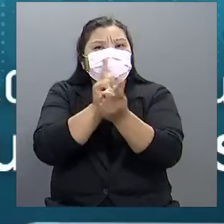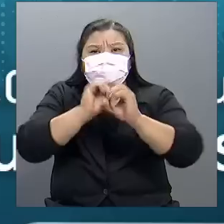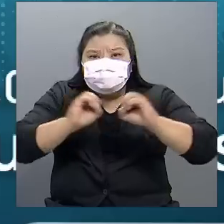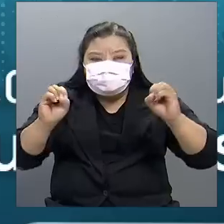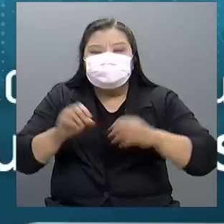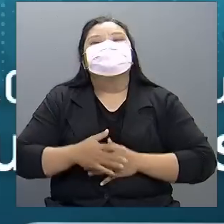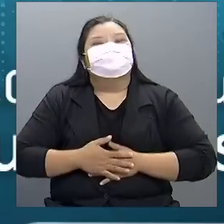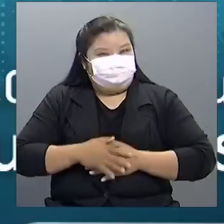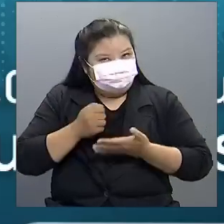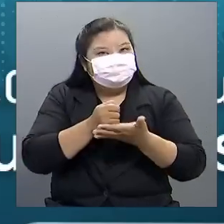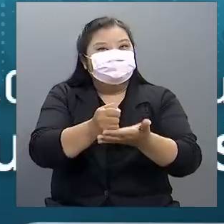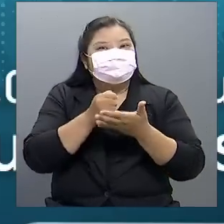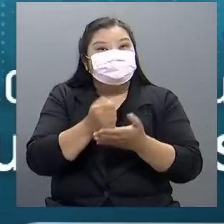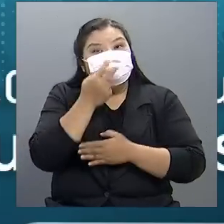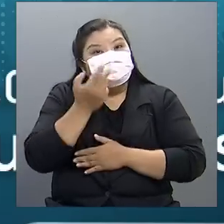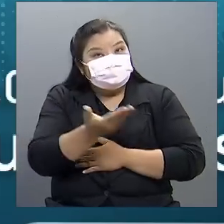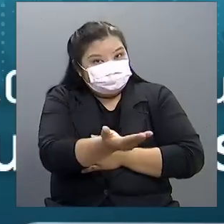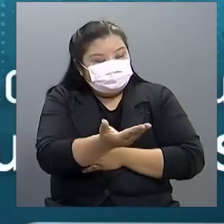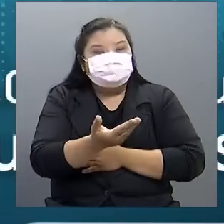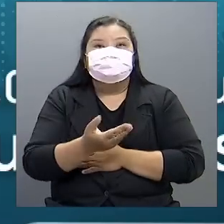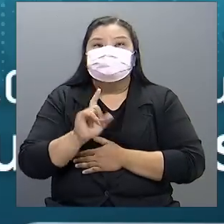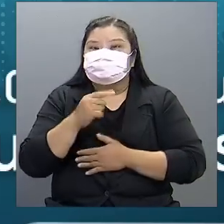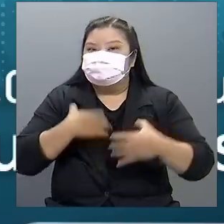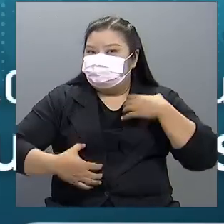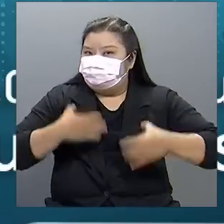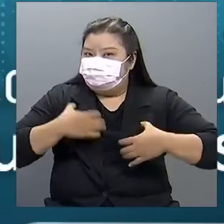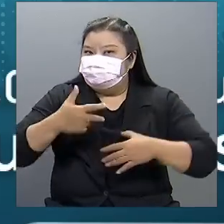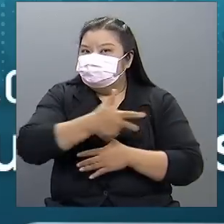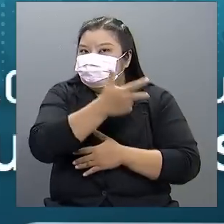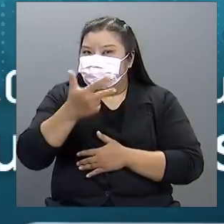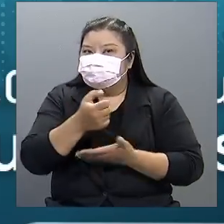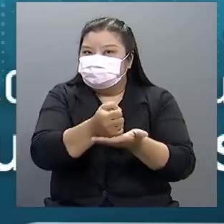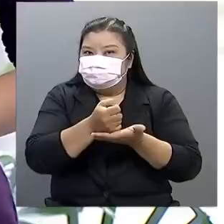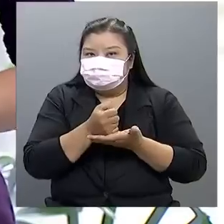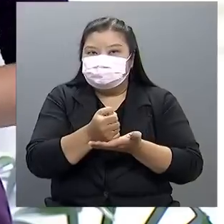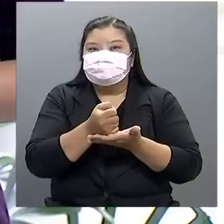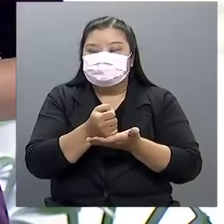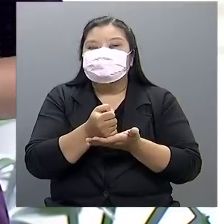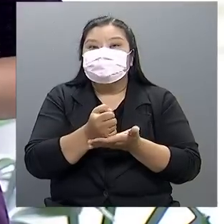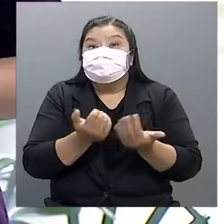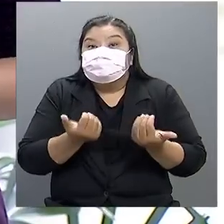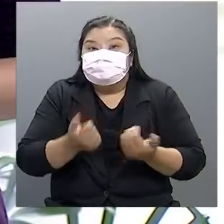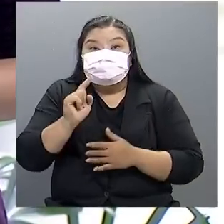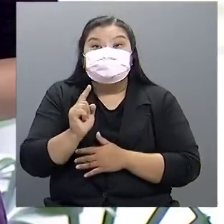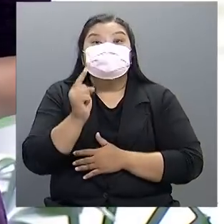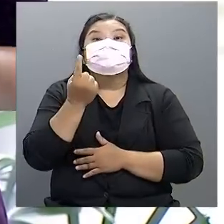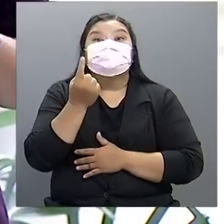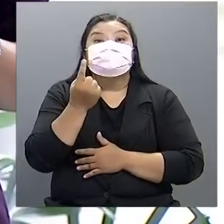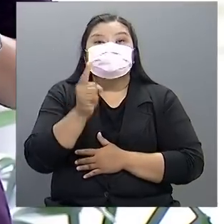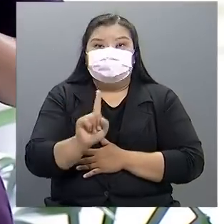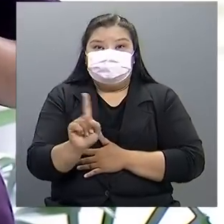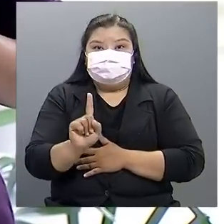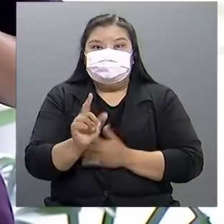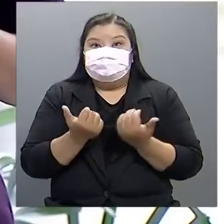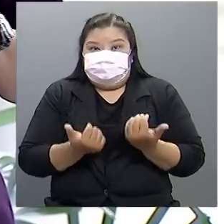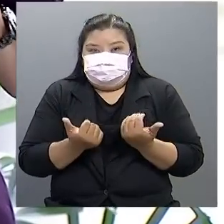แนทวัษหน้าจอแสส่ายร้องทุกขไทยPBS ค่ะคผชมค่ะ ป้ายแรกไปกัที่จัหวดซูรินค่ะเพระวาพ